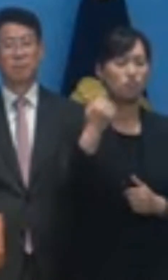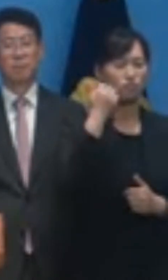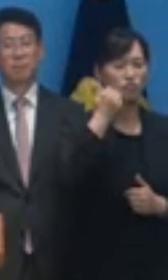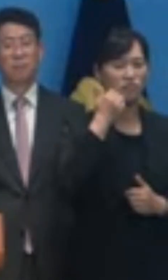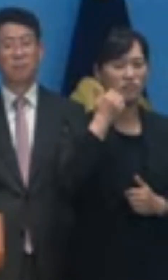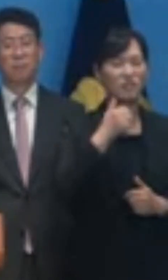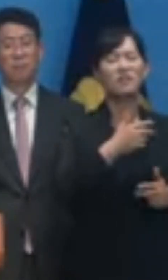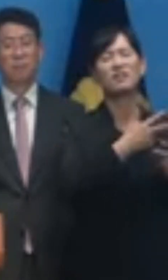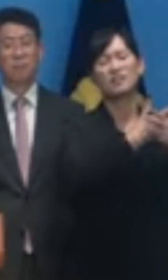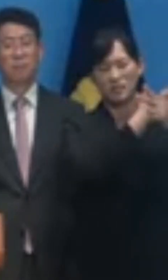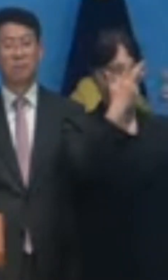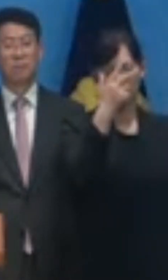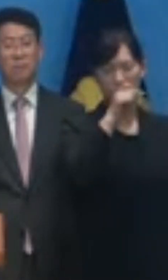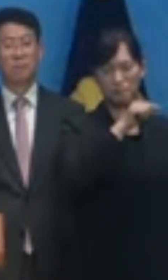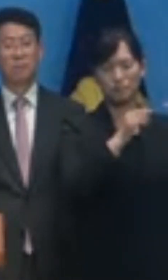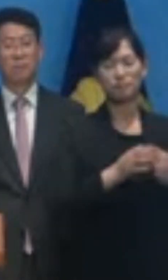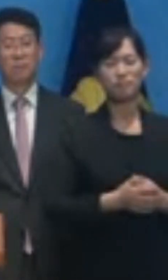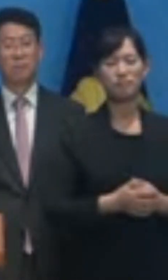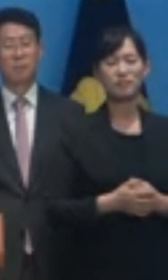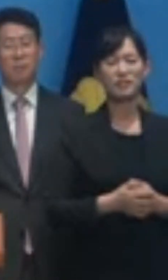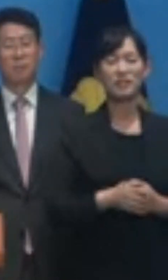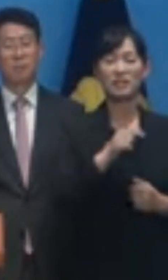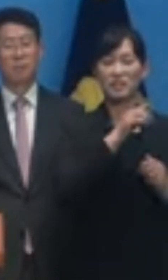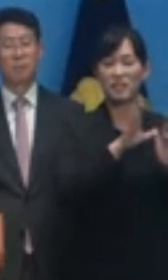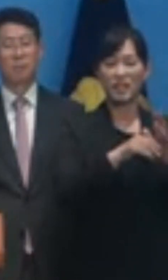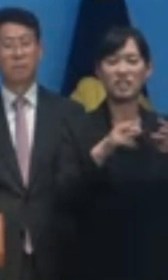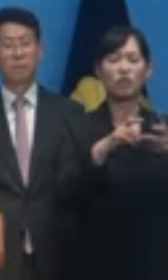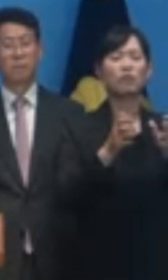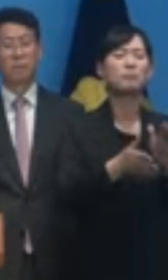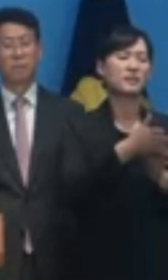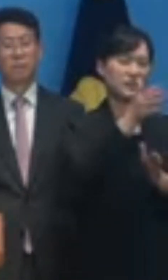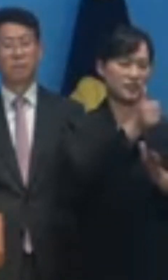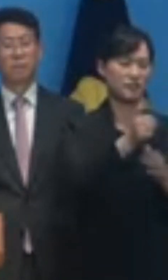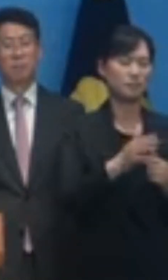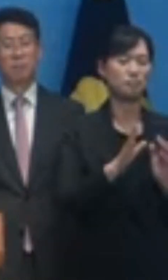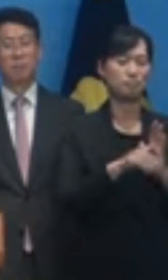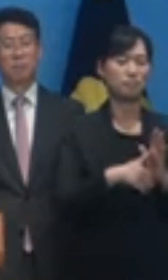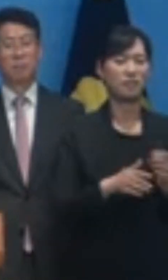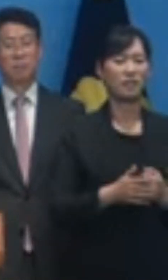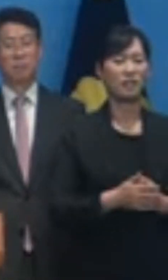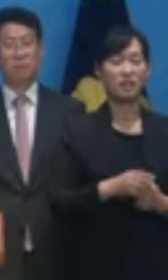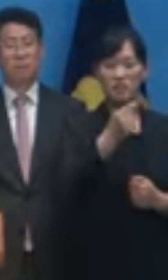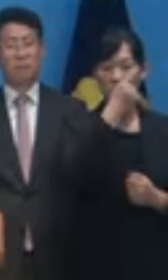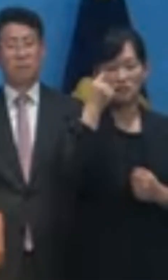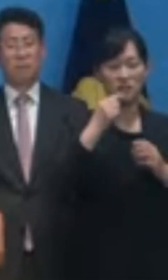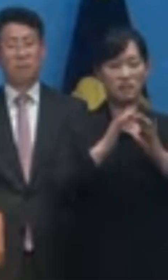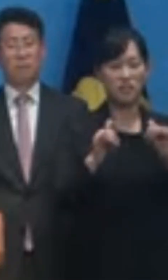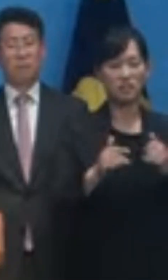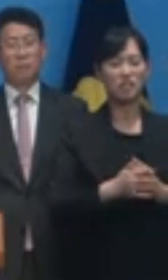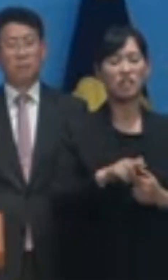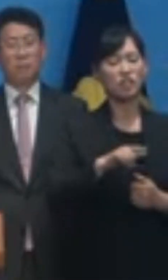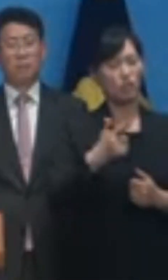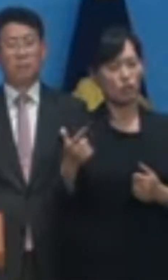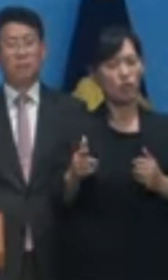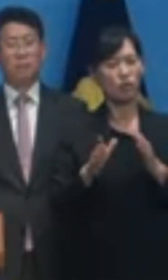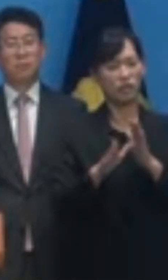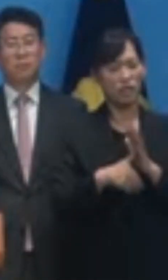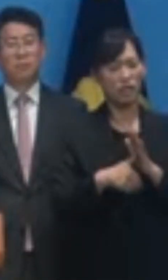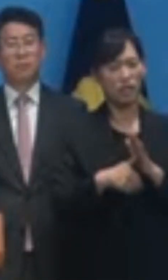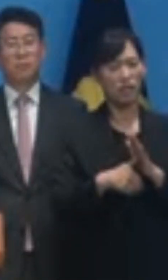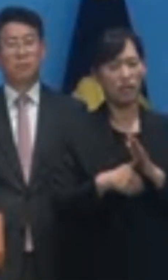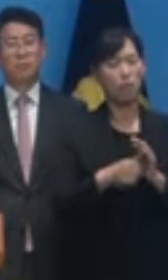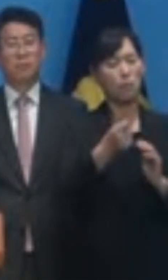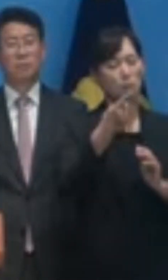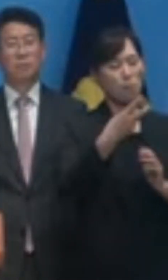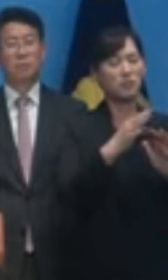바로 이재명 당시 성남시장입니다. 해당 증인은 저녁 때 여럿이서 온